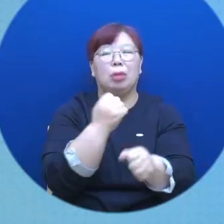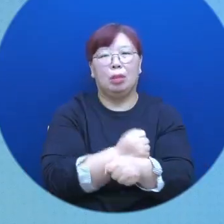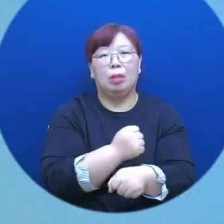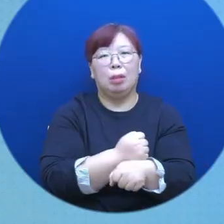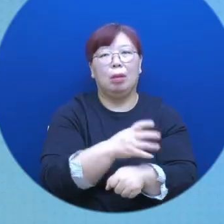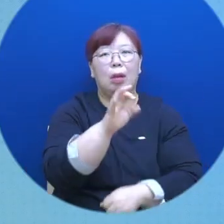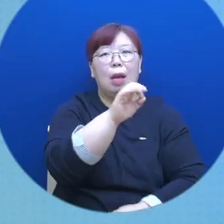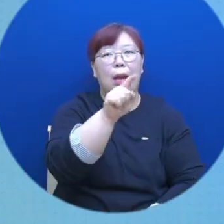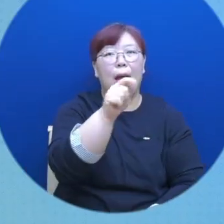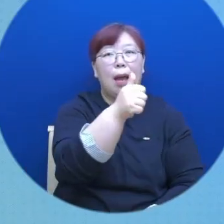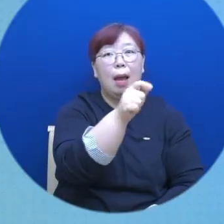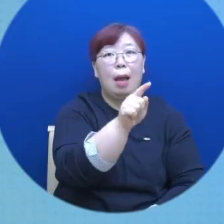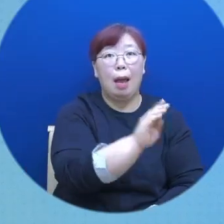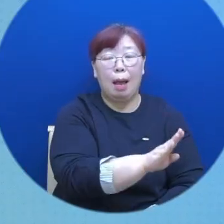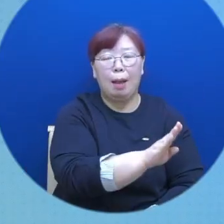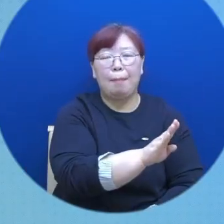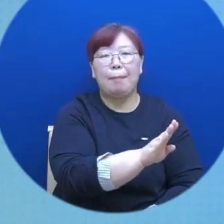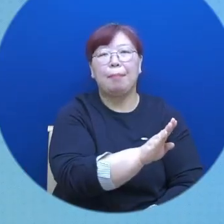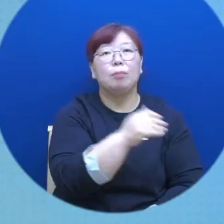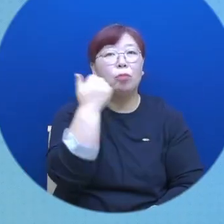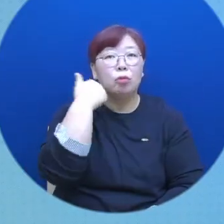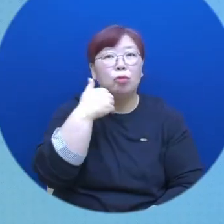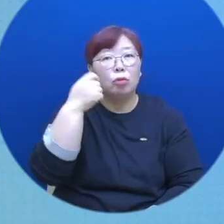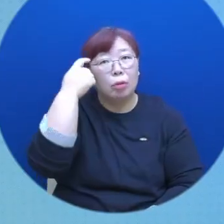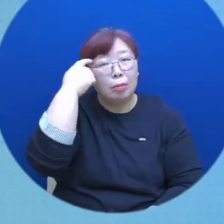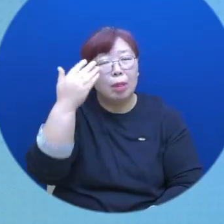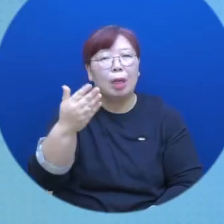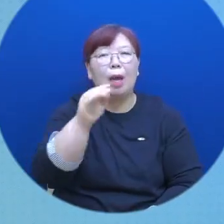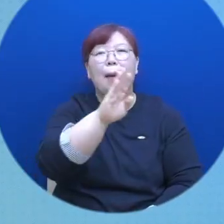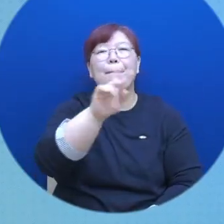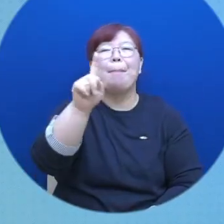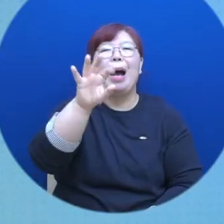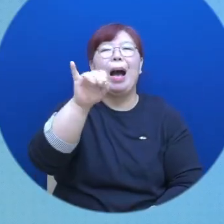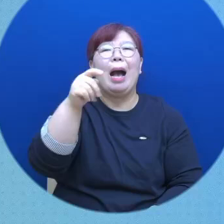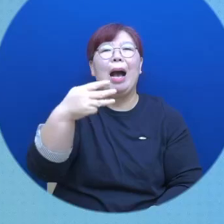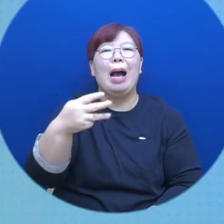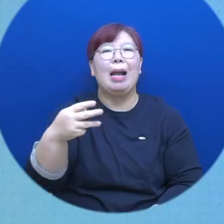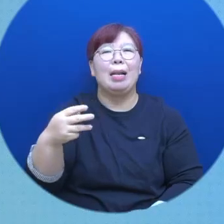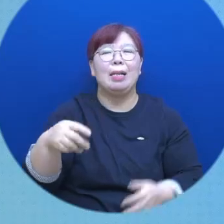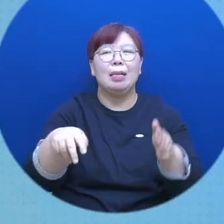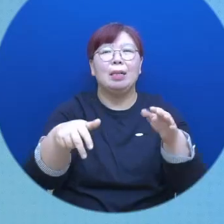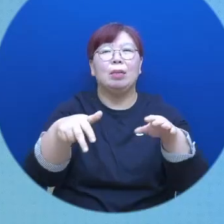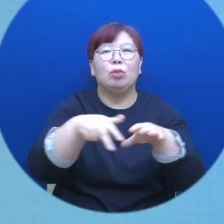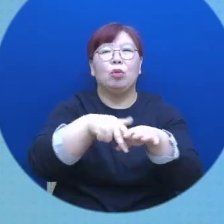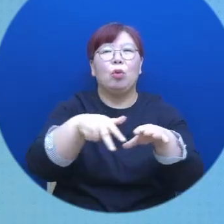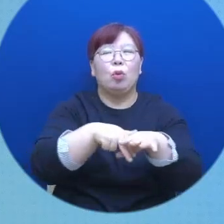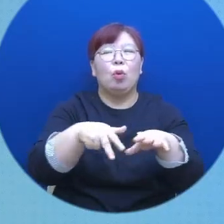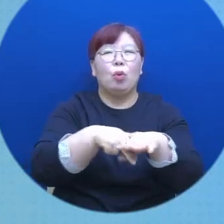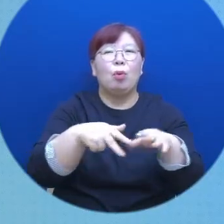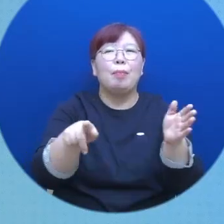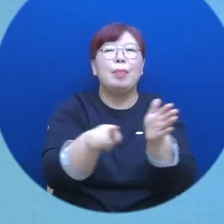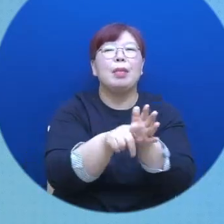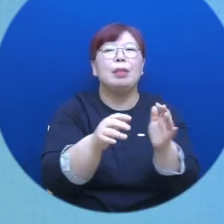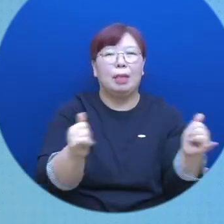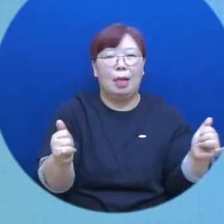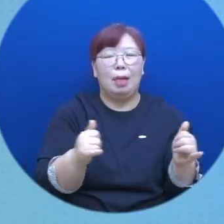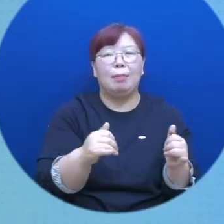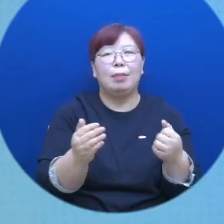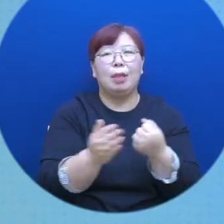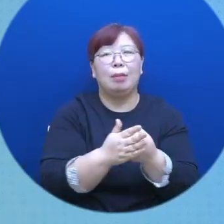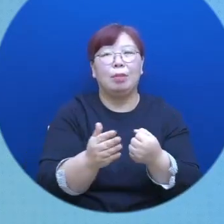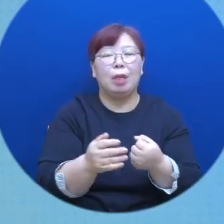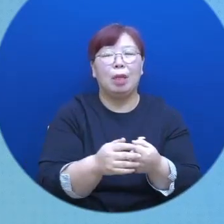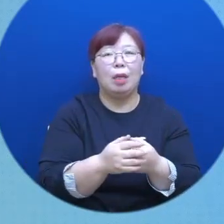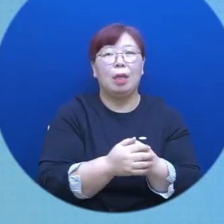아합과 이세벨이 누굽니까? 바알 종교에 앞장서는 그들이잖아요. 그 딸도